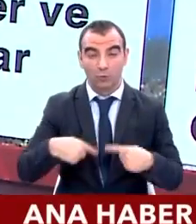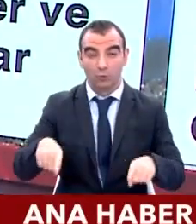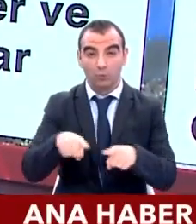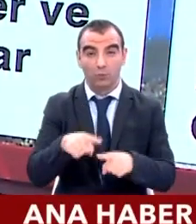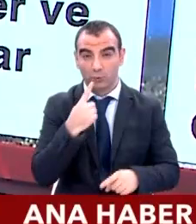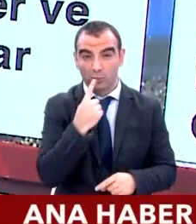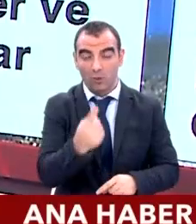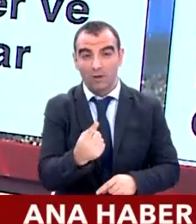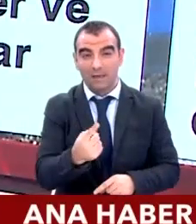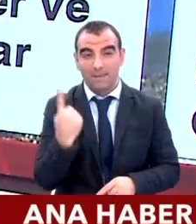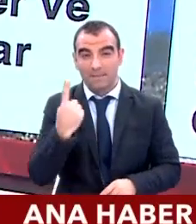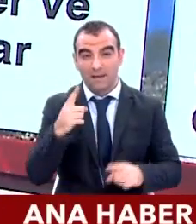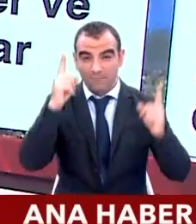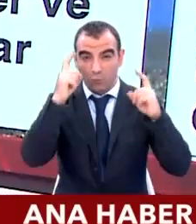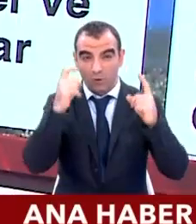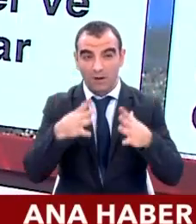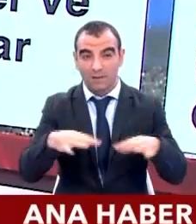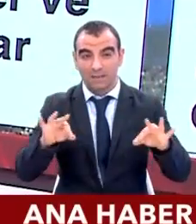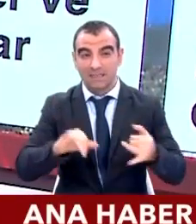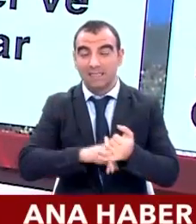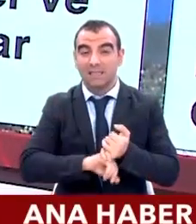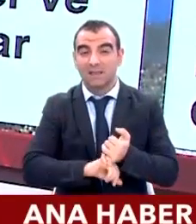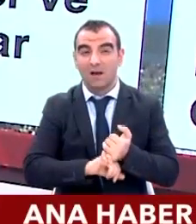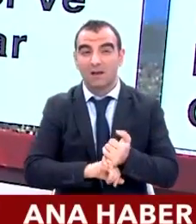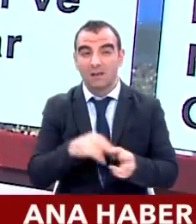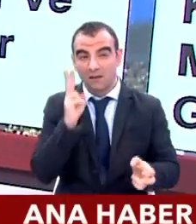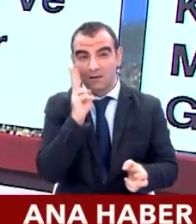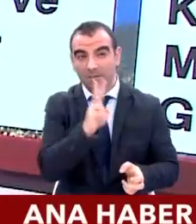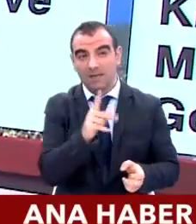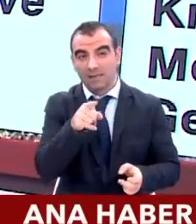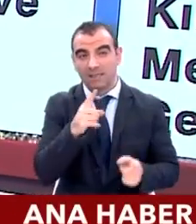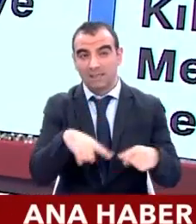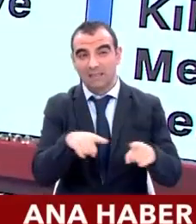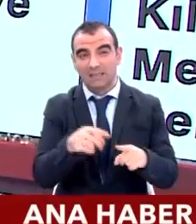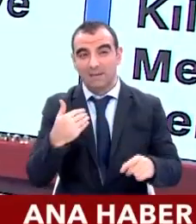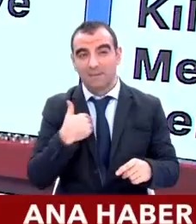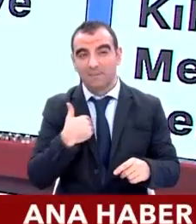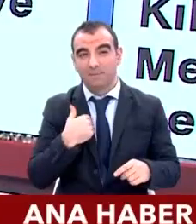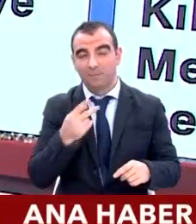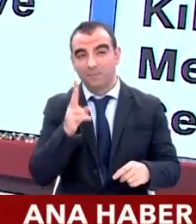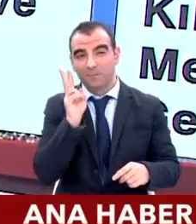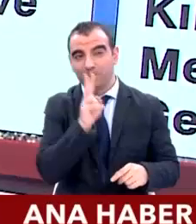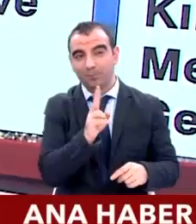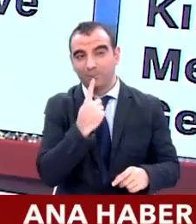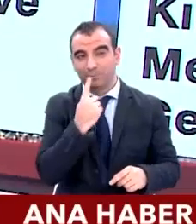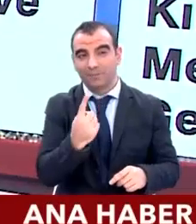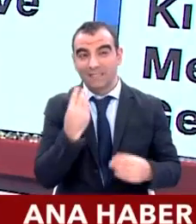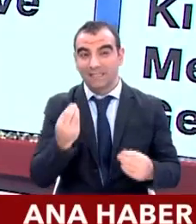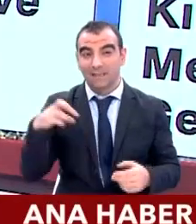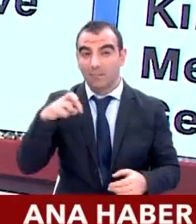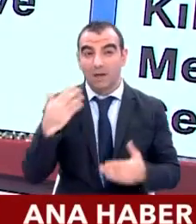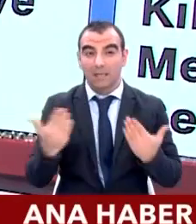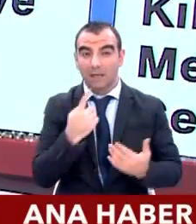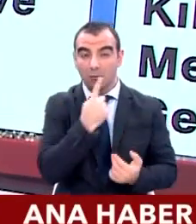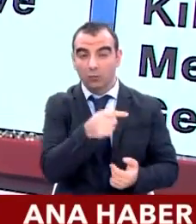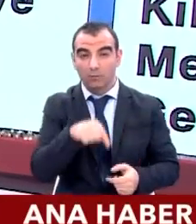birtakım afişlerin hazırlanması iddiaları ve bakınız afişlerinde işte nizampajı Evet peki iyi Parti ne